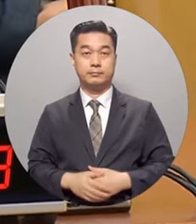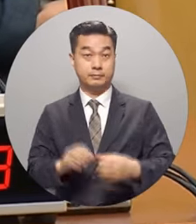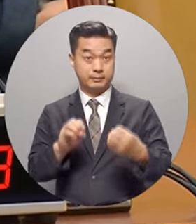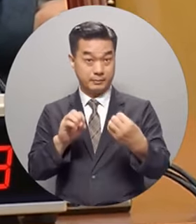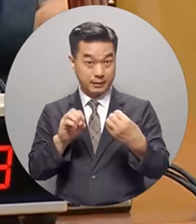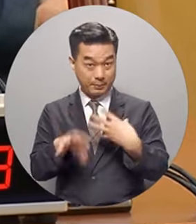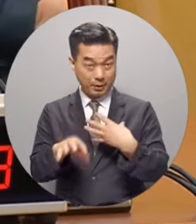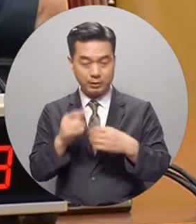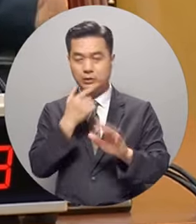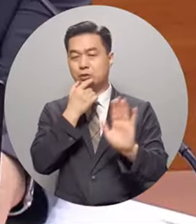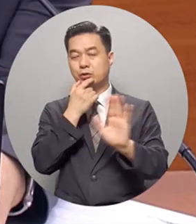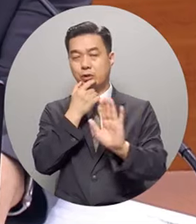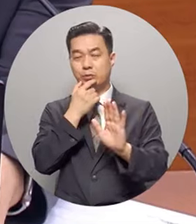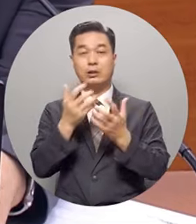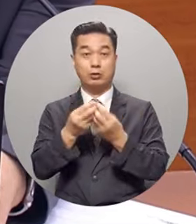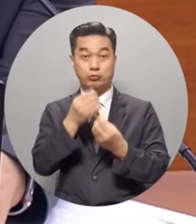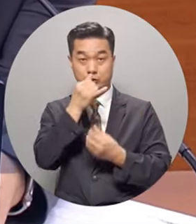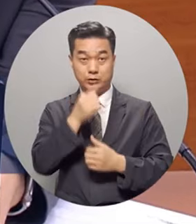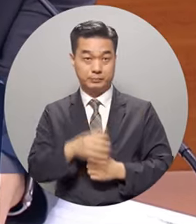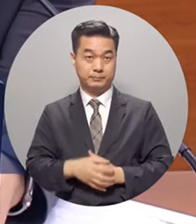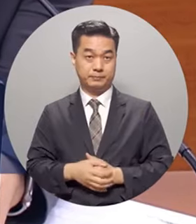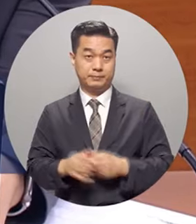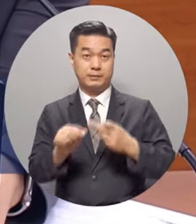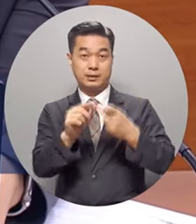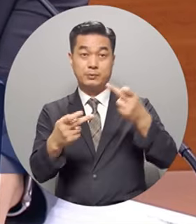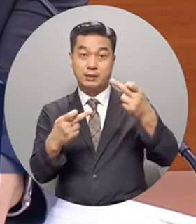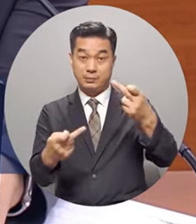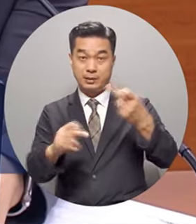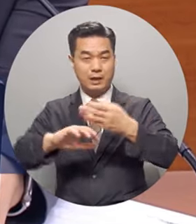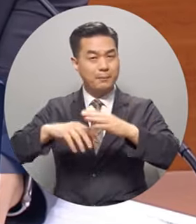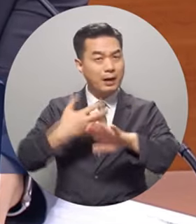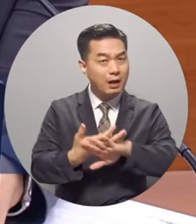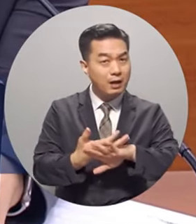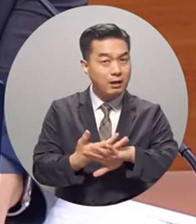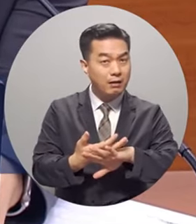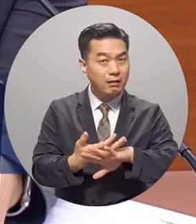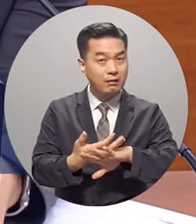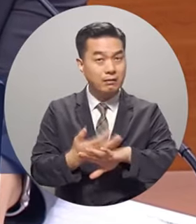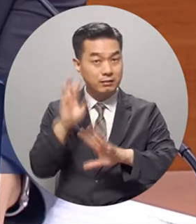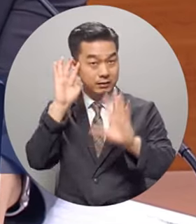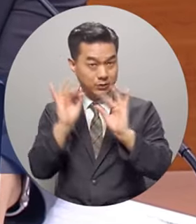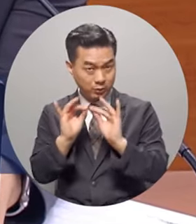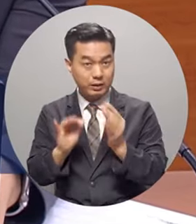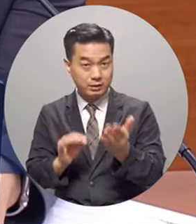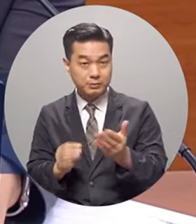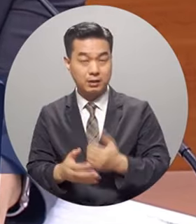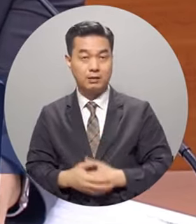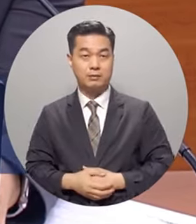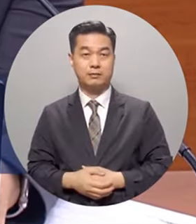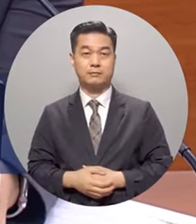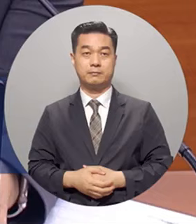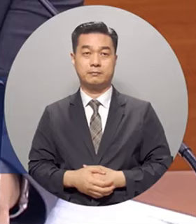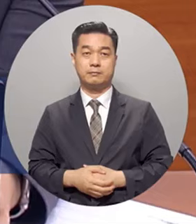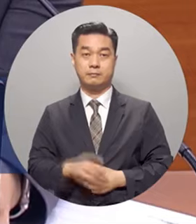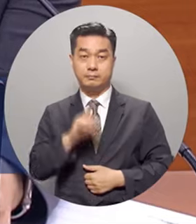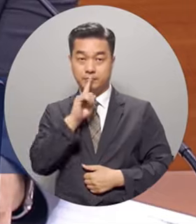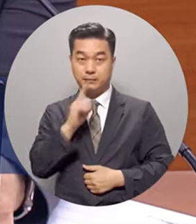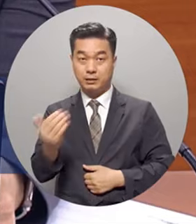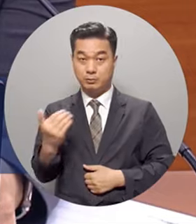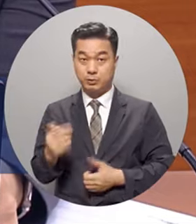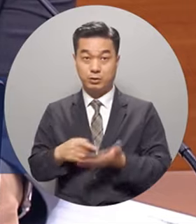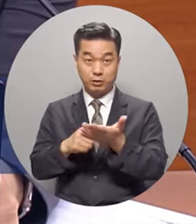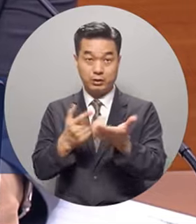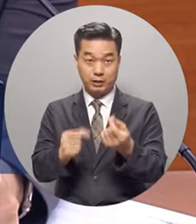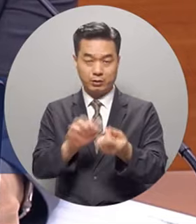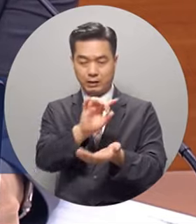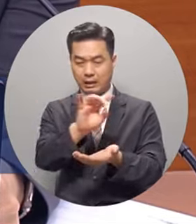아예 거부했습니다. 12.12 사태는 반란 행위입니까? 동의하십니까? 반란 행위입니까? 좀 전에 말씀드린 대로